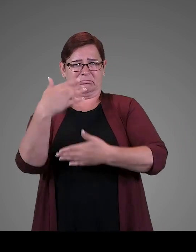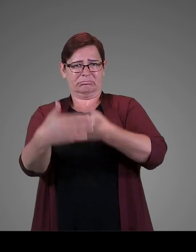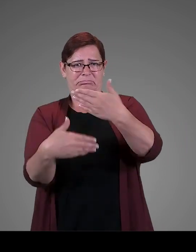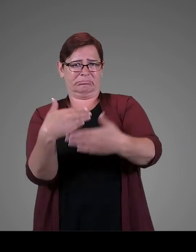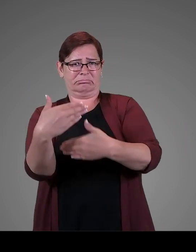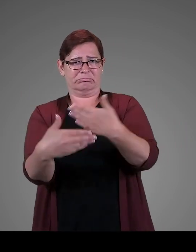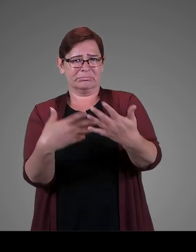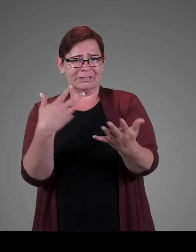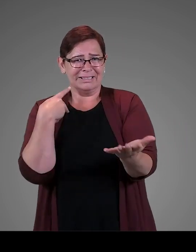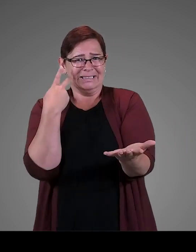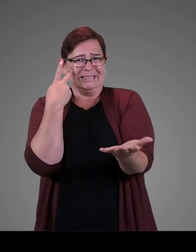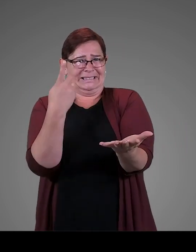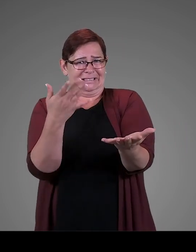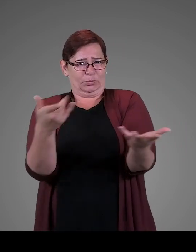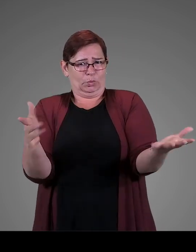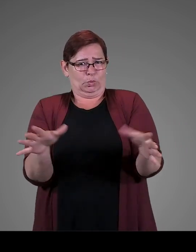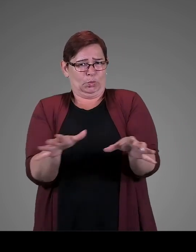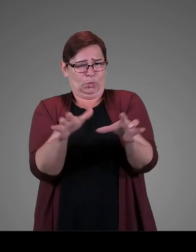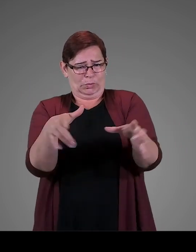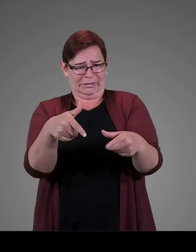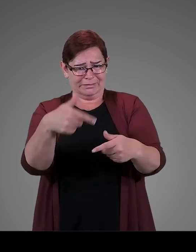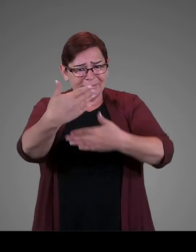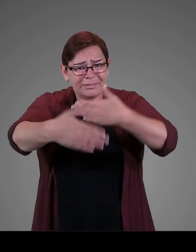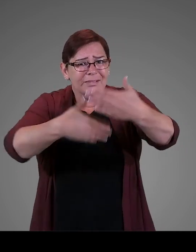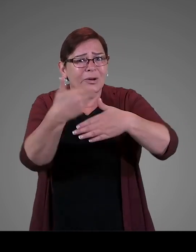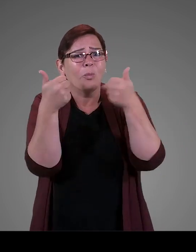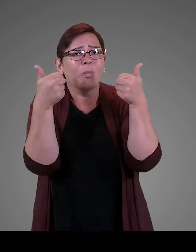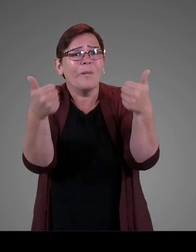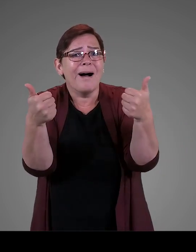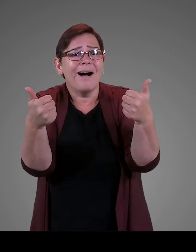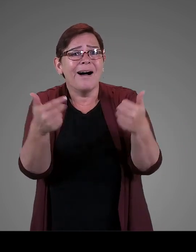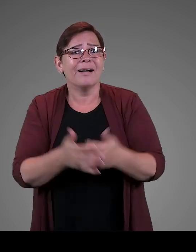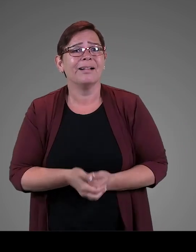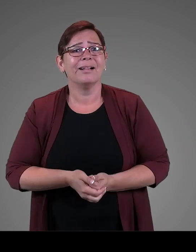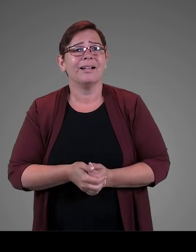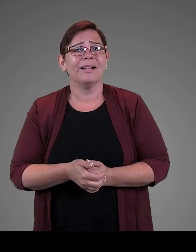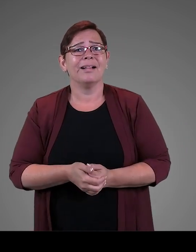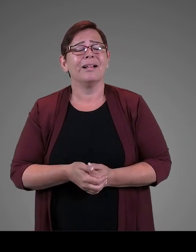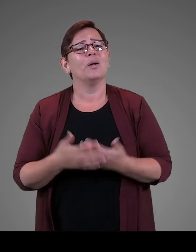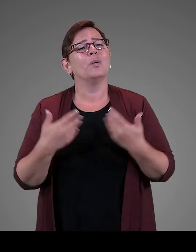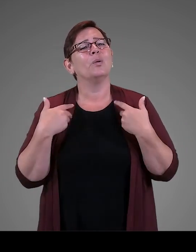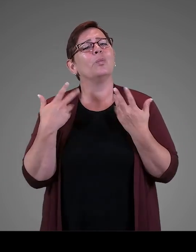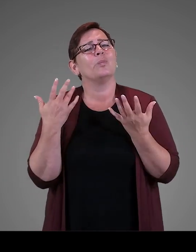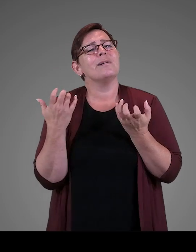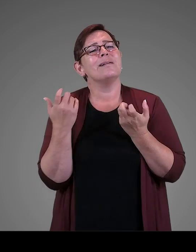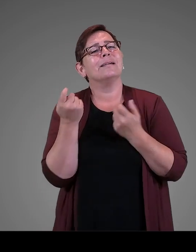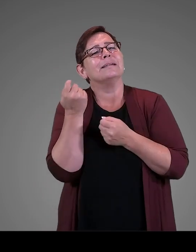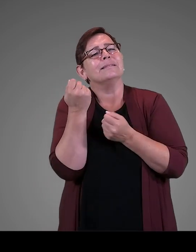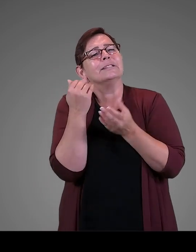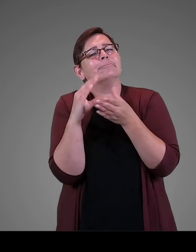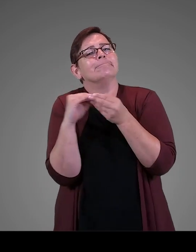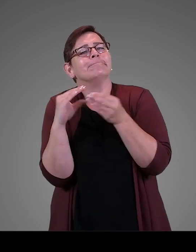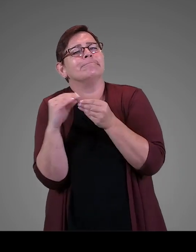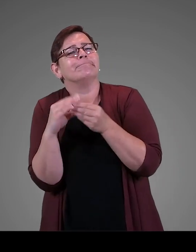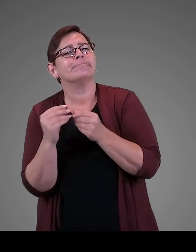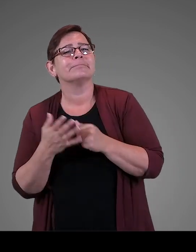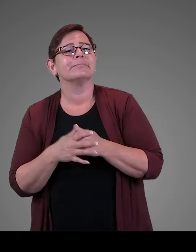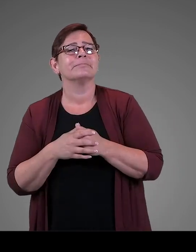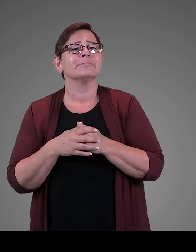recul, ça va super bien. Comme, je vois ce que vous faisiez, puis ça